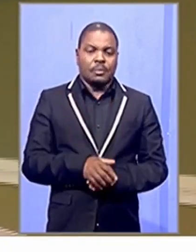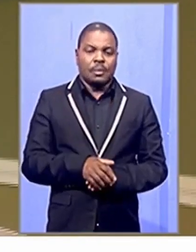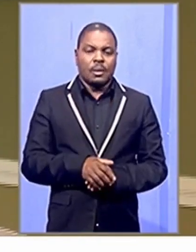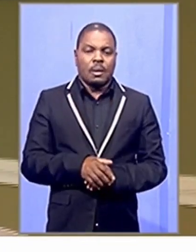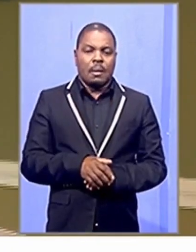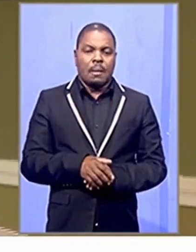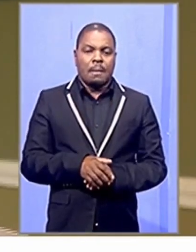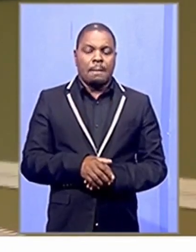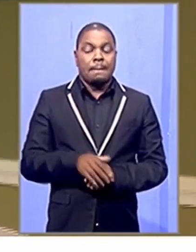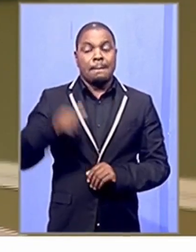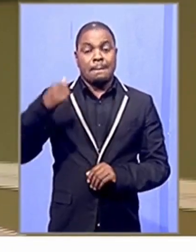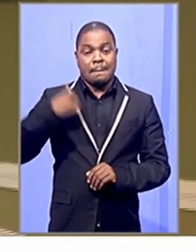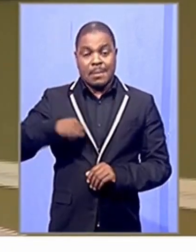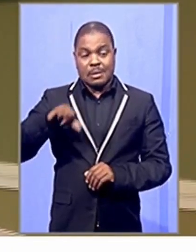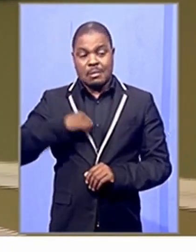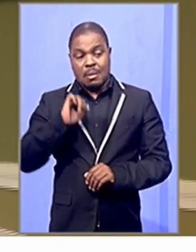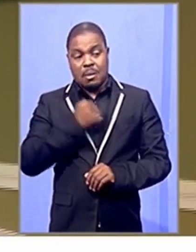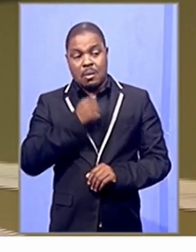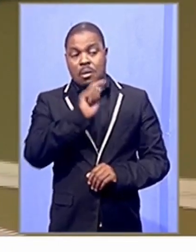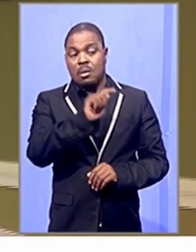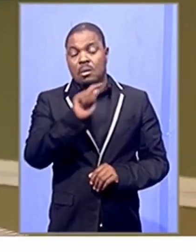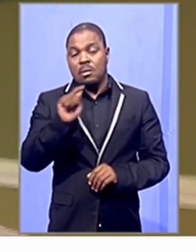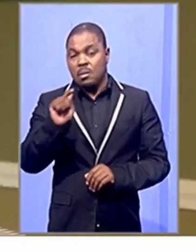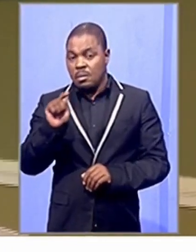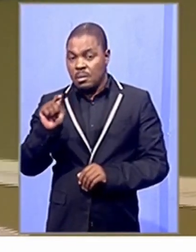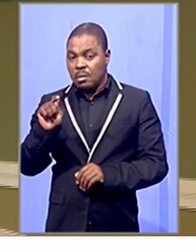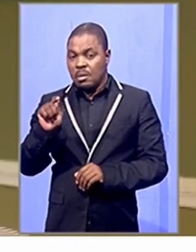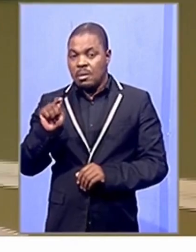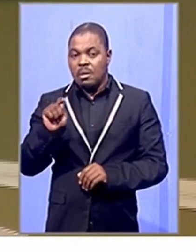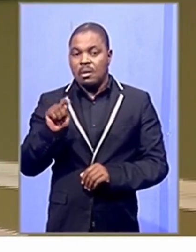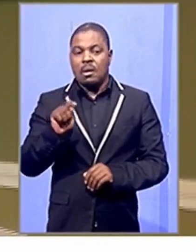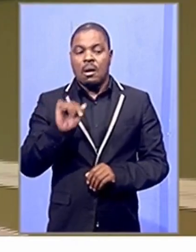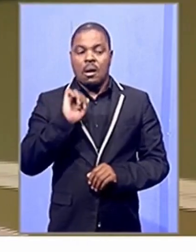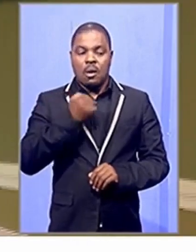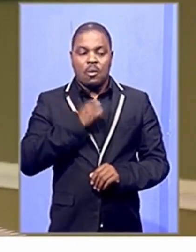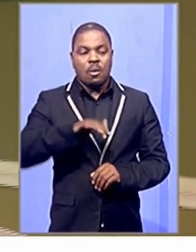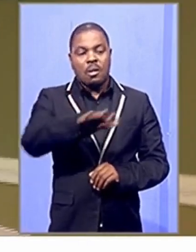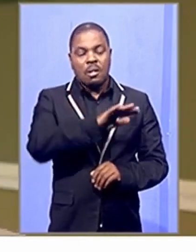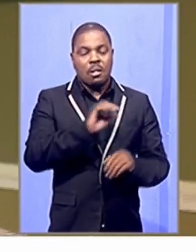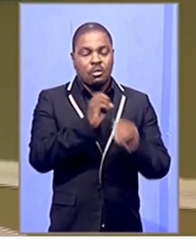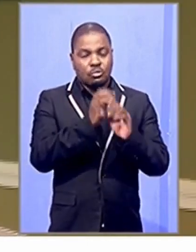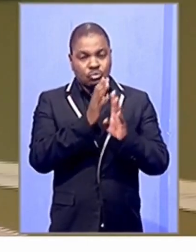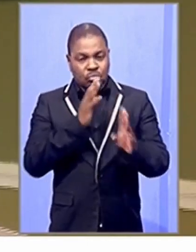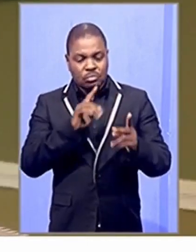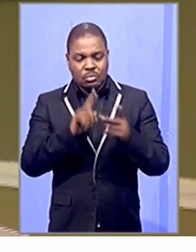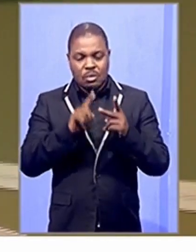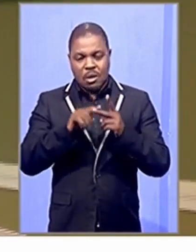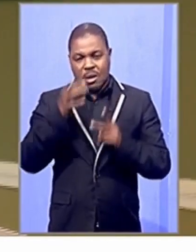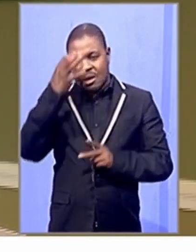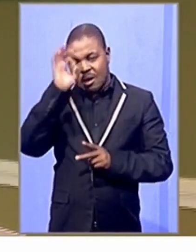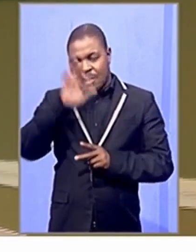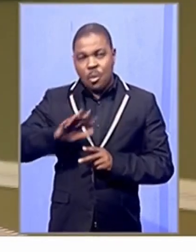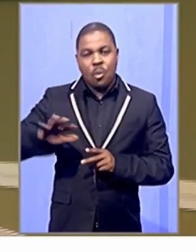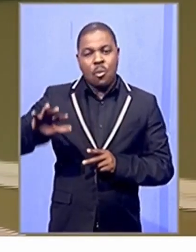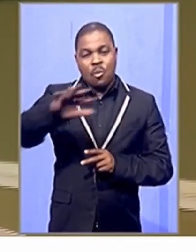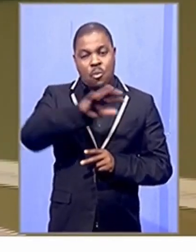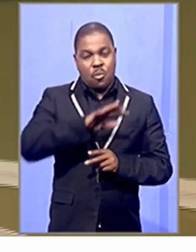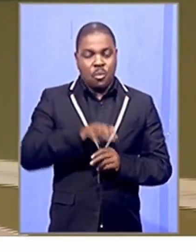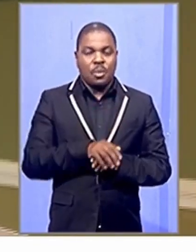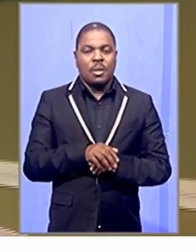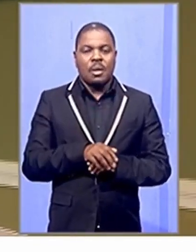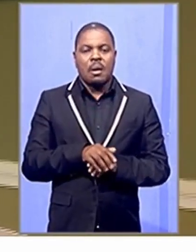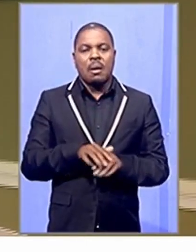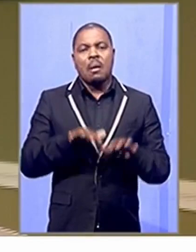bo masepala ba rona mo metseng mo re dulang teng le mmuso mohle batho